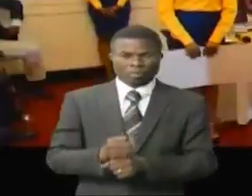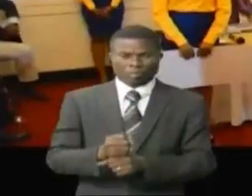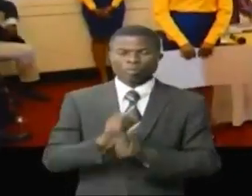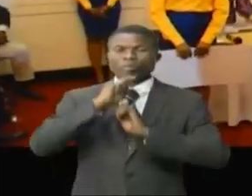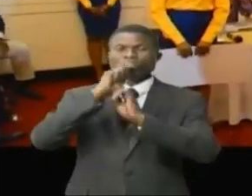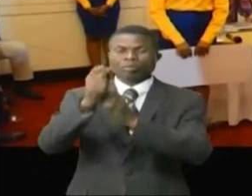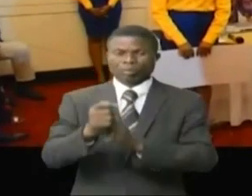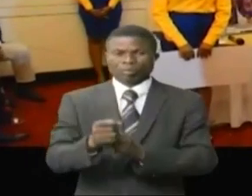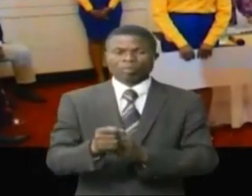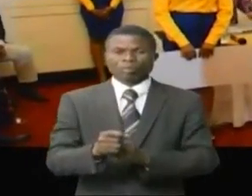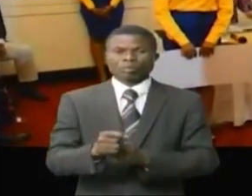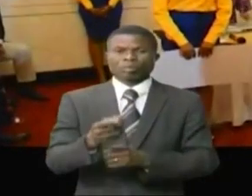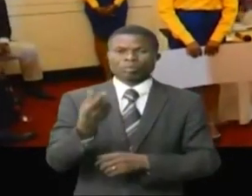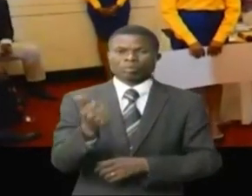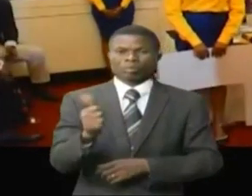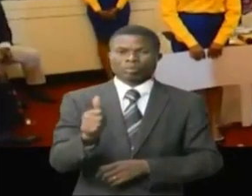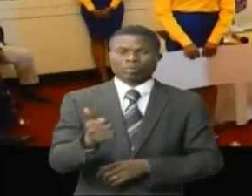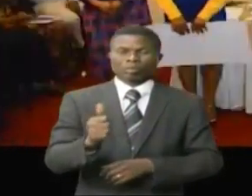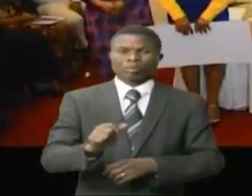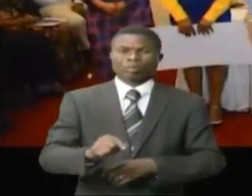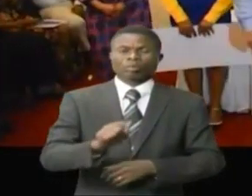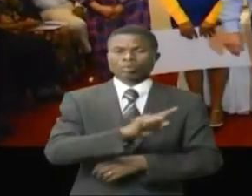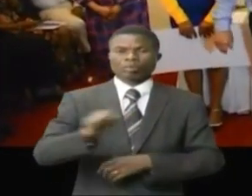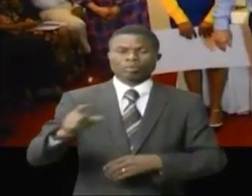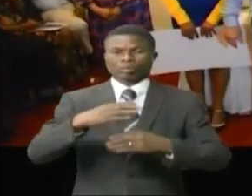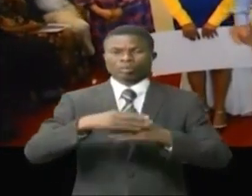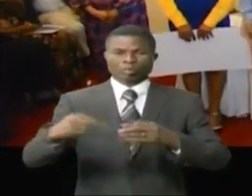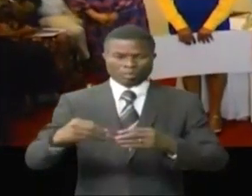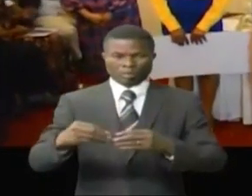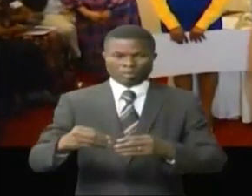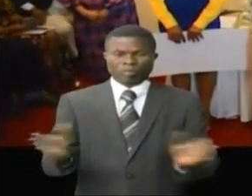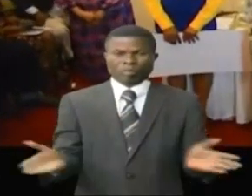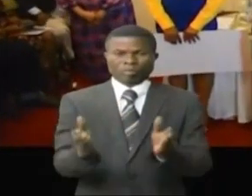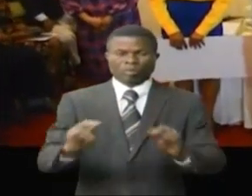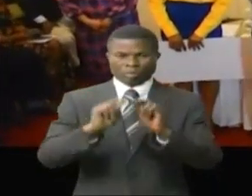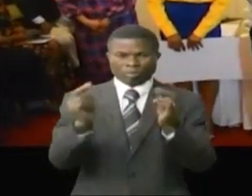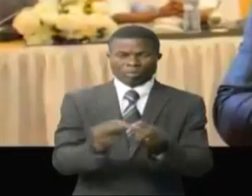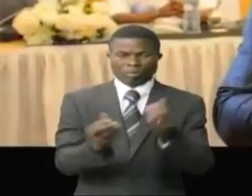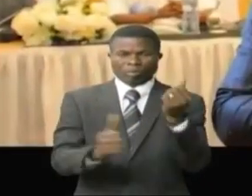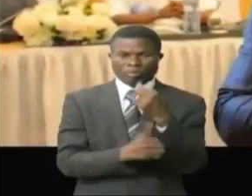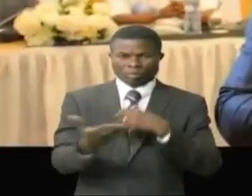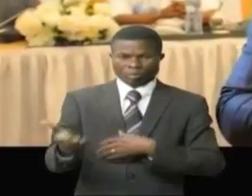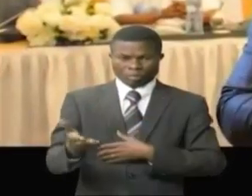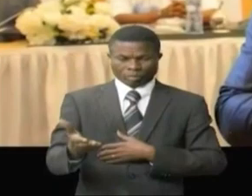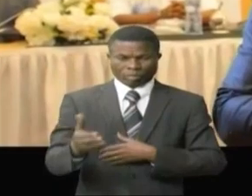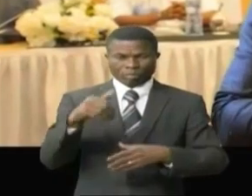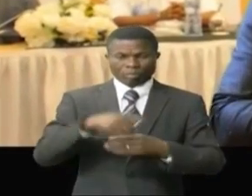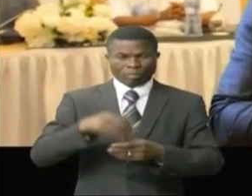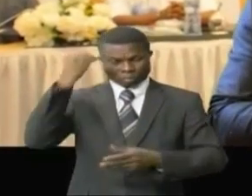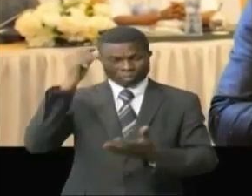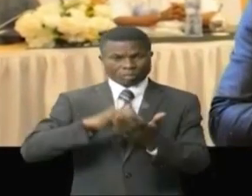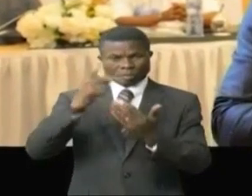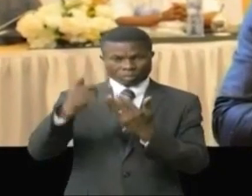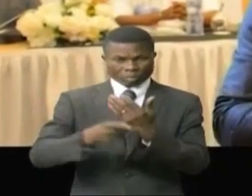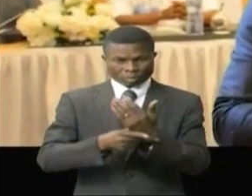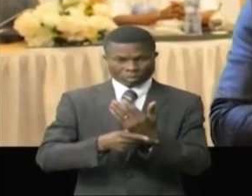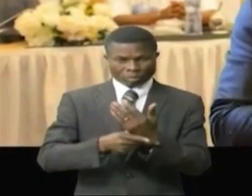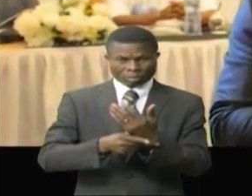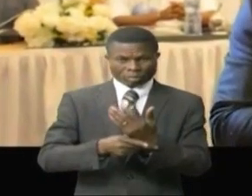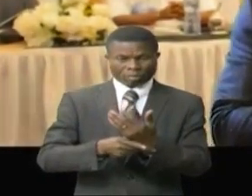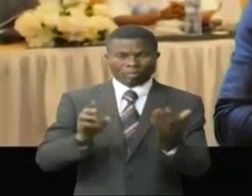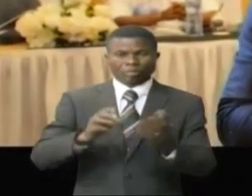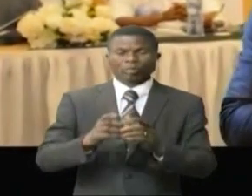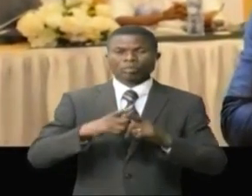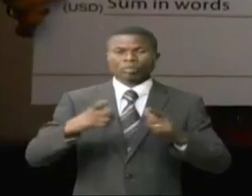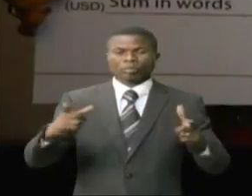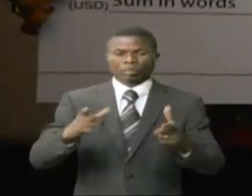en espèces d'une valeur de $10,000 chacune pour l'encadrement de cette frange de la population démunie. C'était dans le cadre du vaste et transversal programme Nos